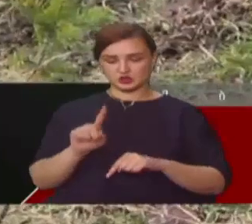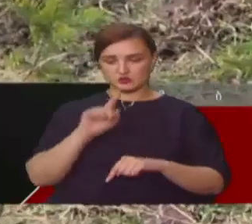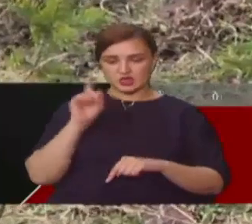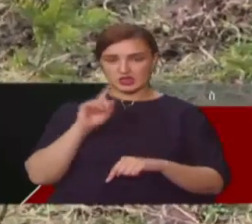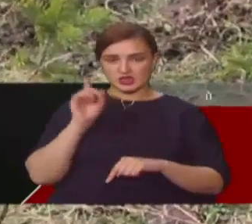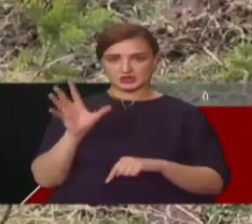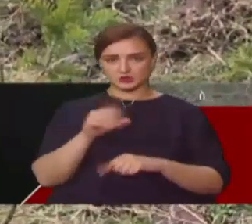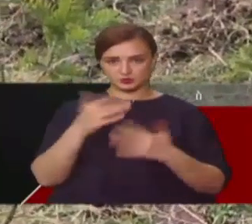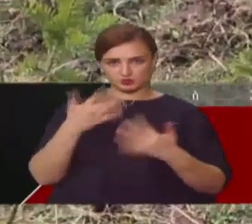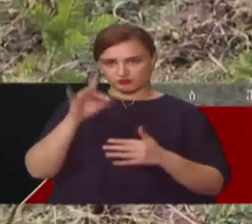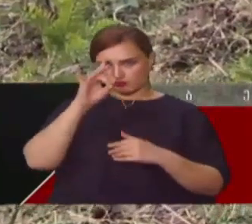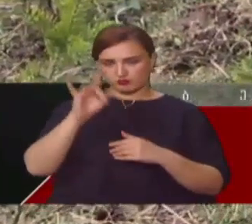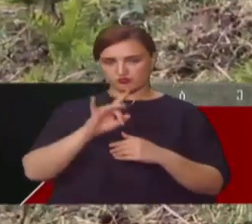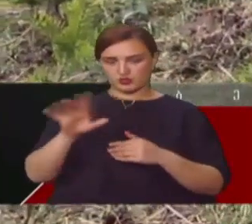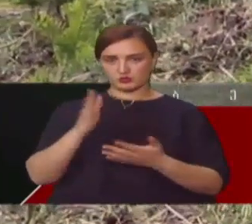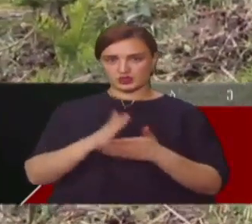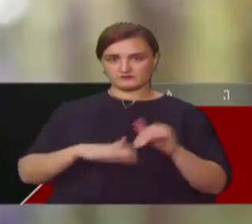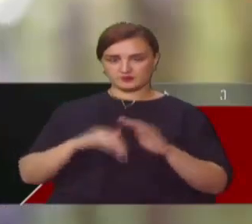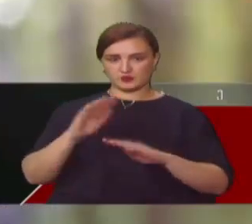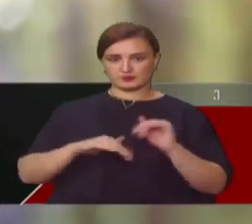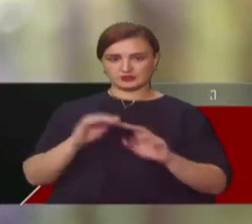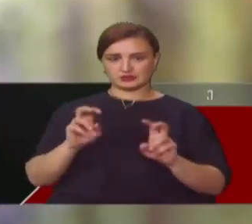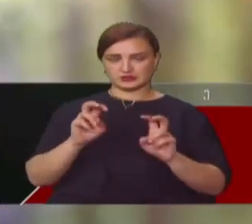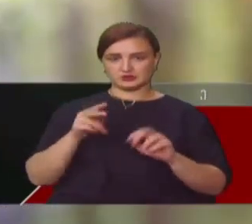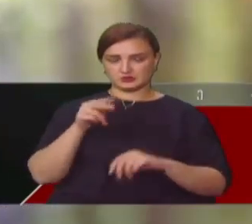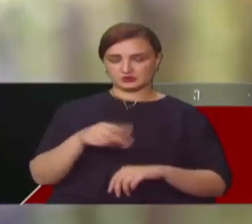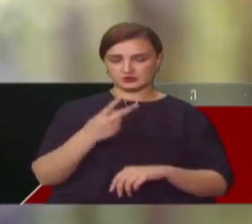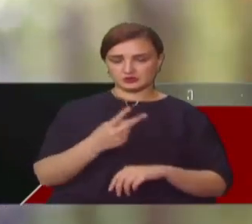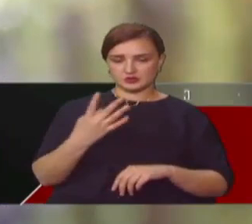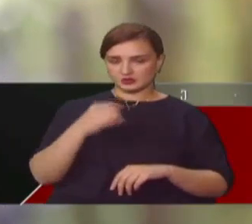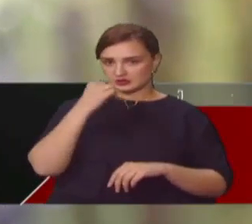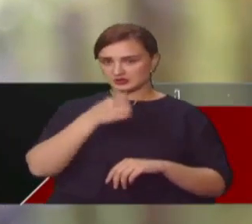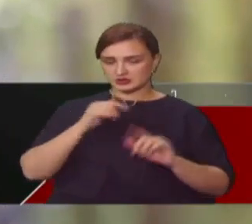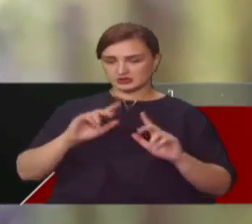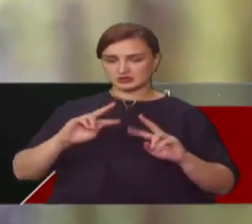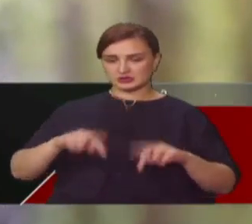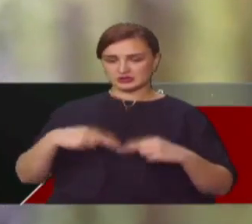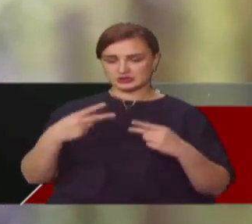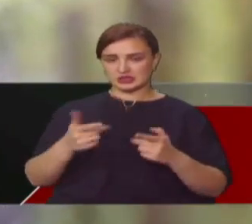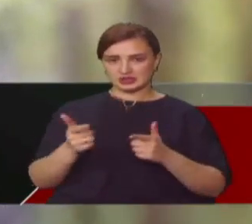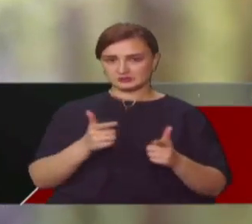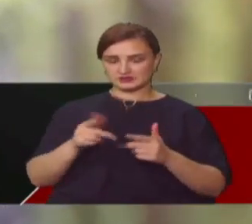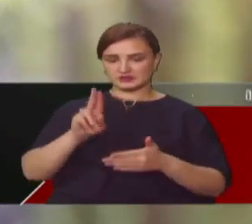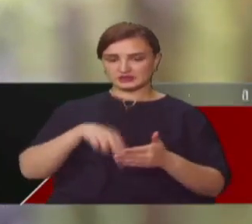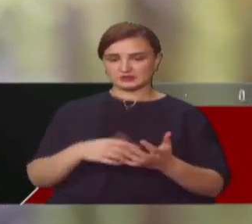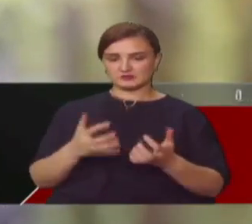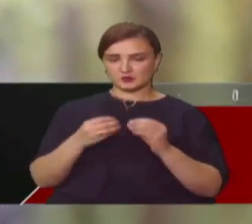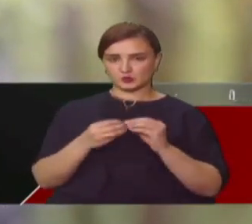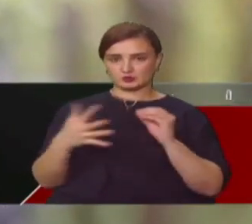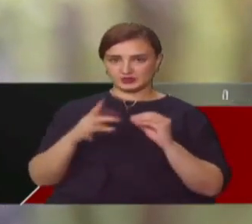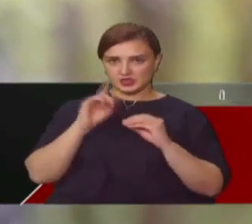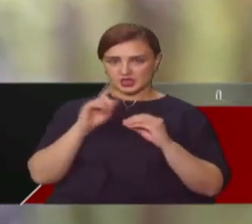ბევრად უფრო პოპულარული გახდა პროფესია მეტყევე. 2024 წელს გადამზადდა და სერტიფიკატი მიიღო 15 ახალგაზრდა